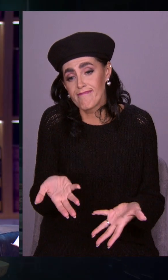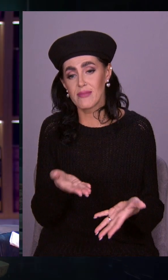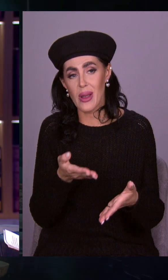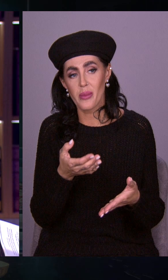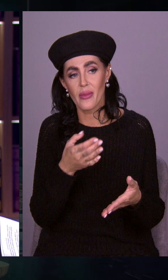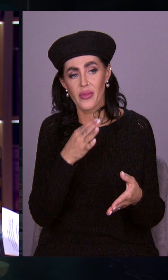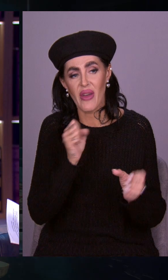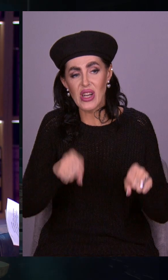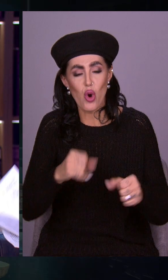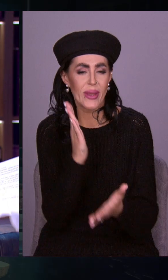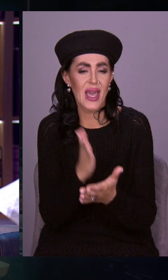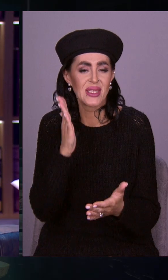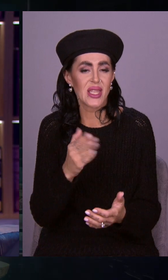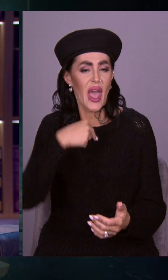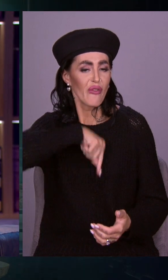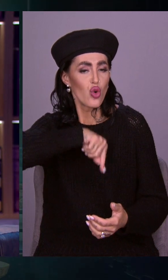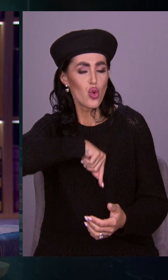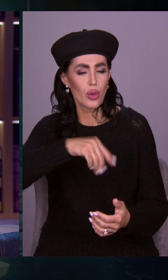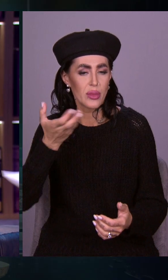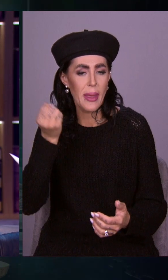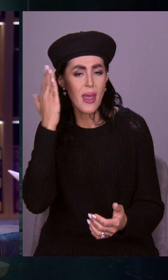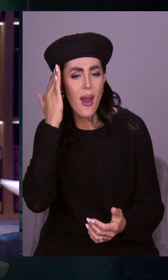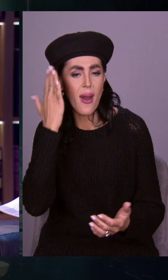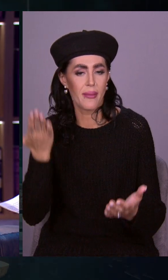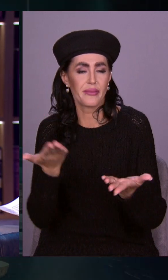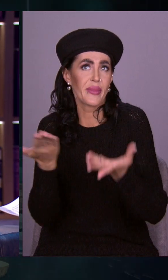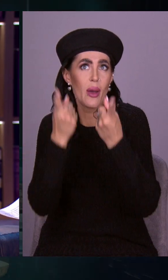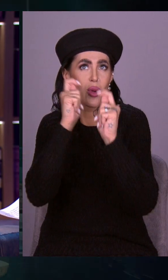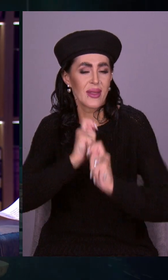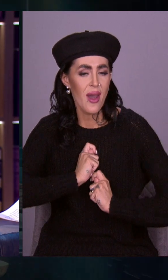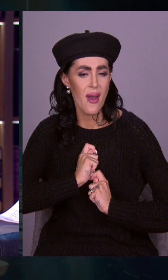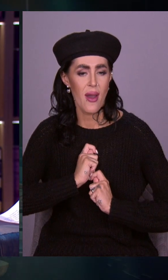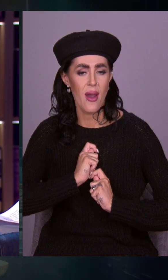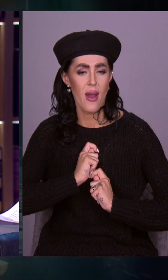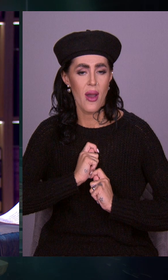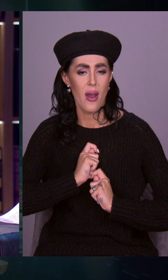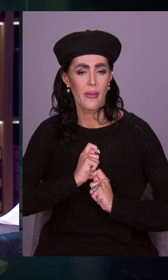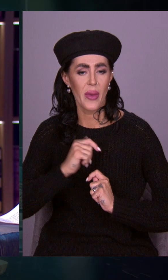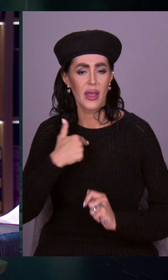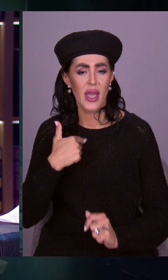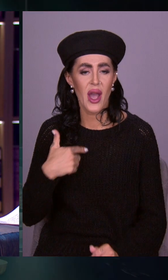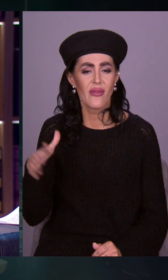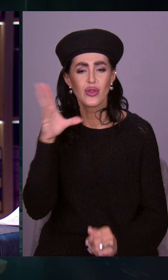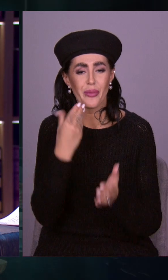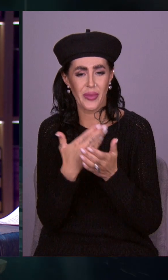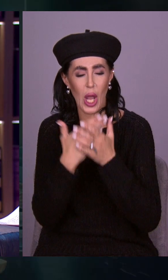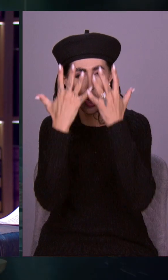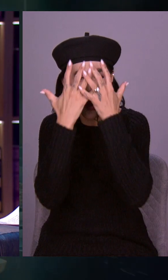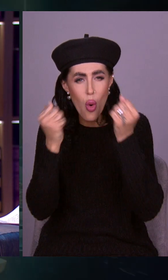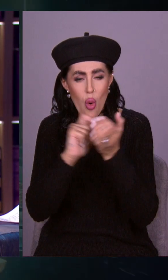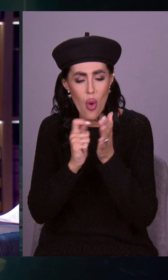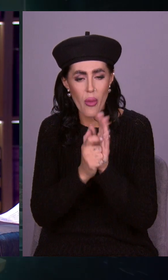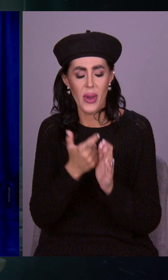таке вміння, не знаю, це, мабуть, не вміння, це все ж таки там дано. Я бачу прекрасне всюди, навіть в найтемнішій кімнаті я все одно знайду